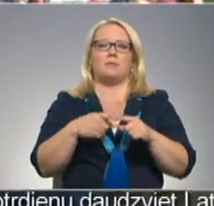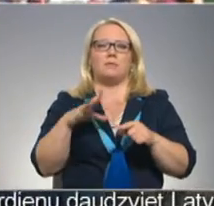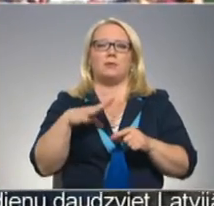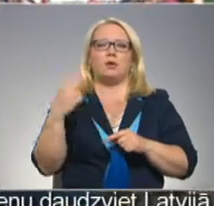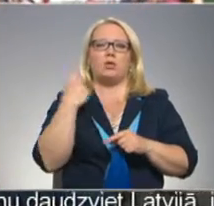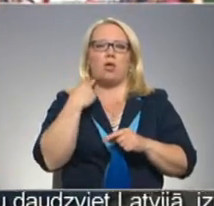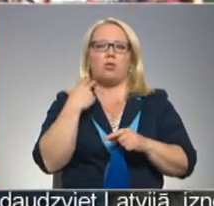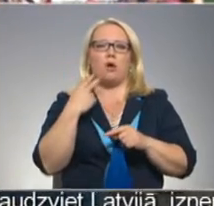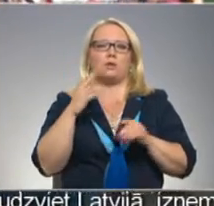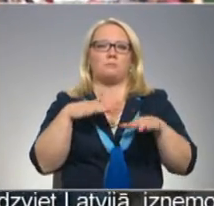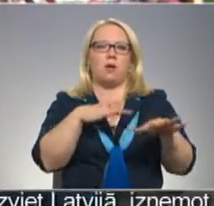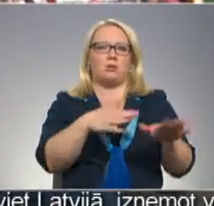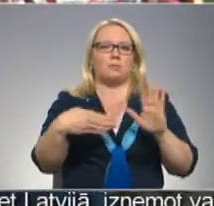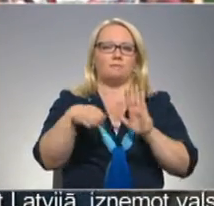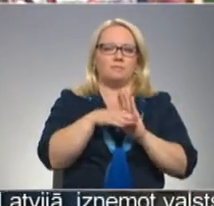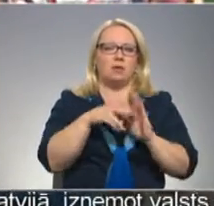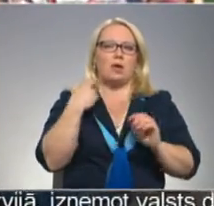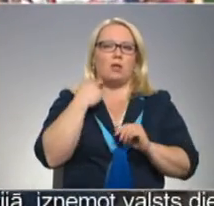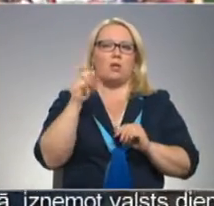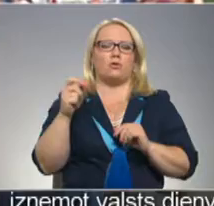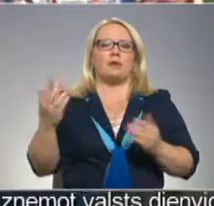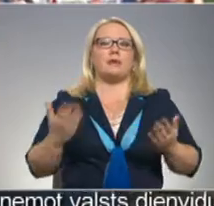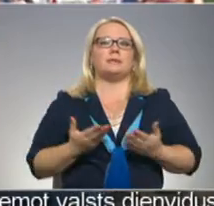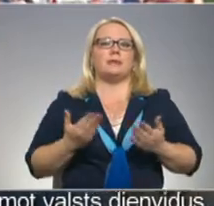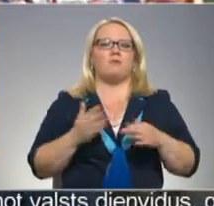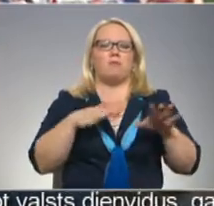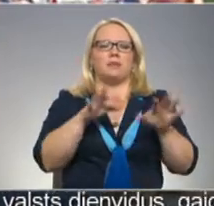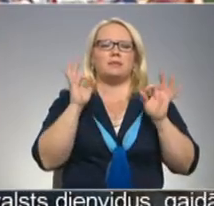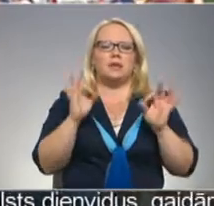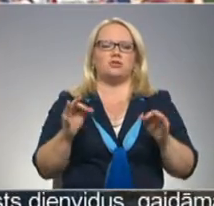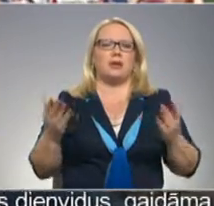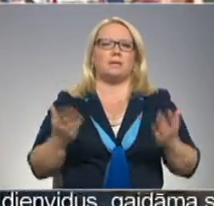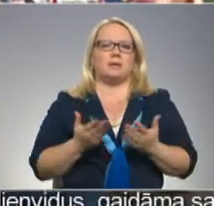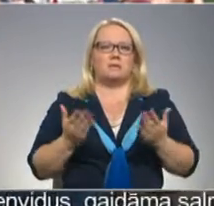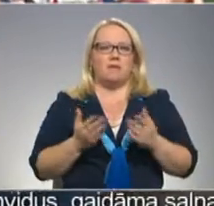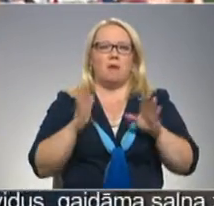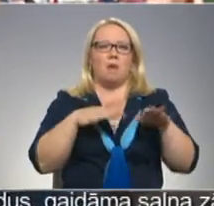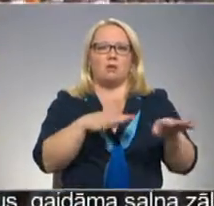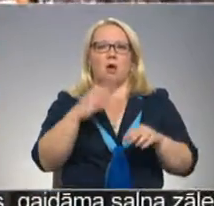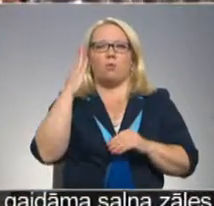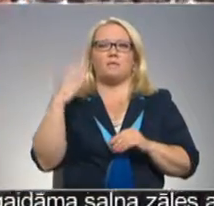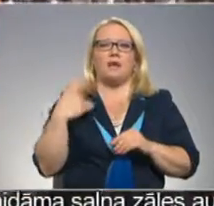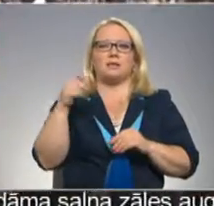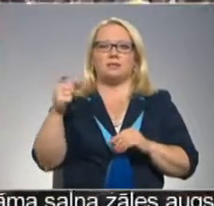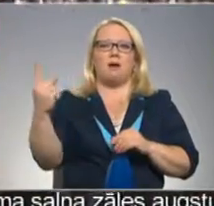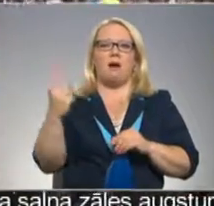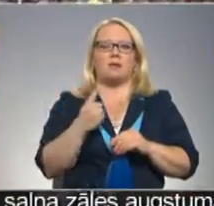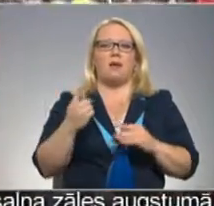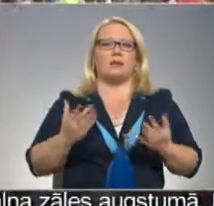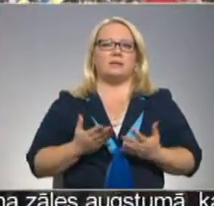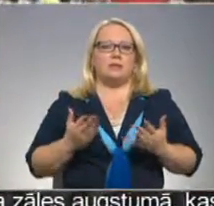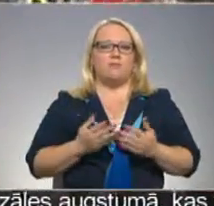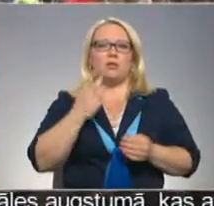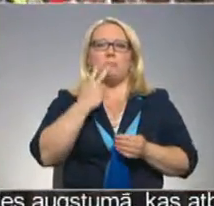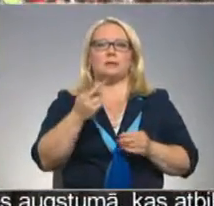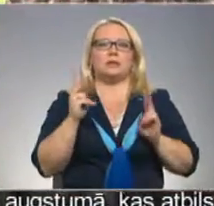Londonas maratonā. Londonieši izdzīvo to maratonu, tiešām izdzīvo. Un es gribu arī Ventspilnieki nākt, atnāk izdzīvot un paskatīties,